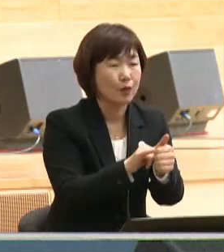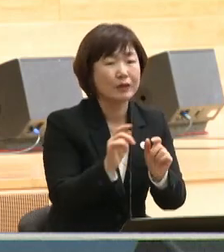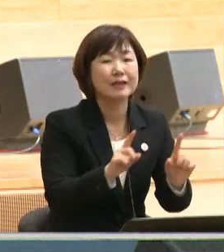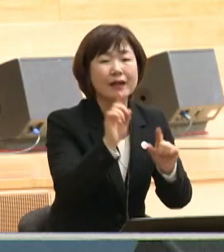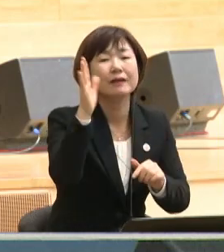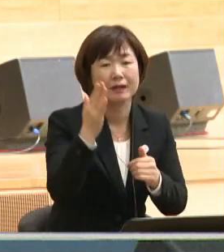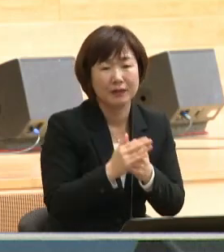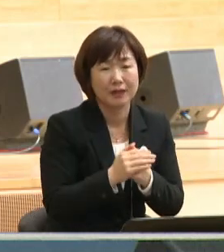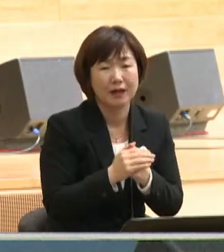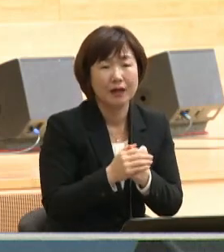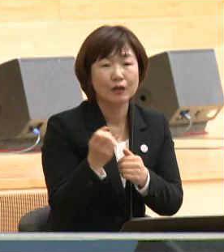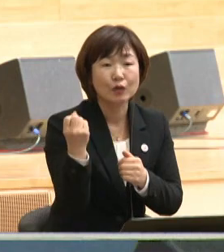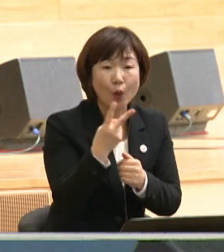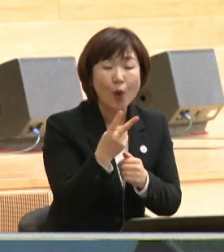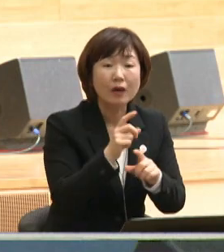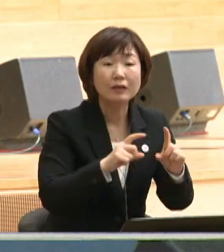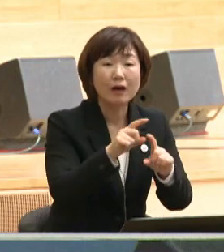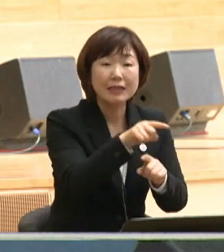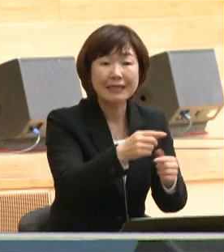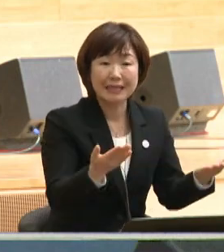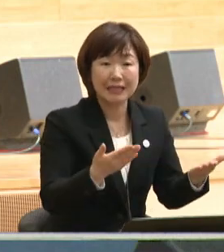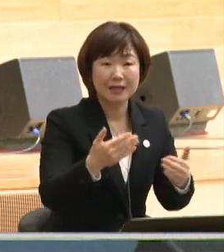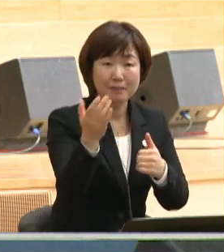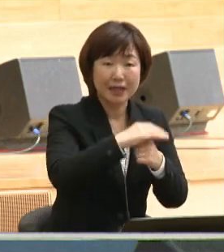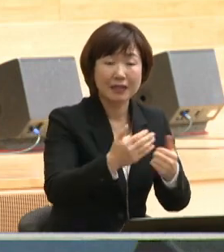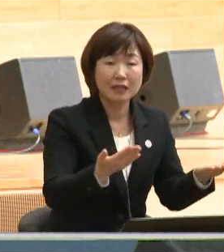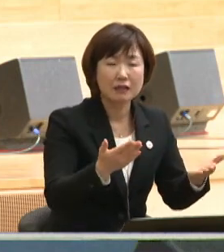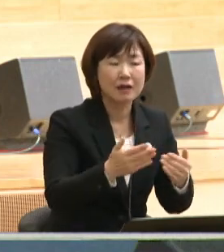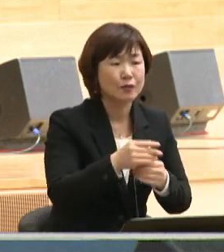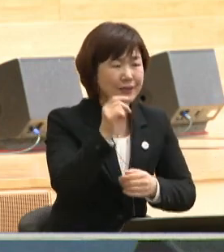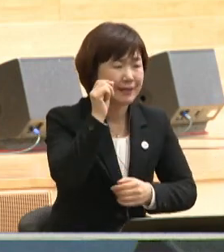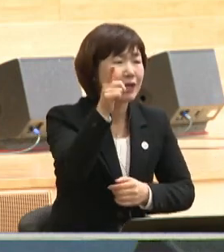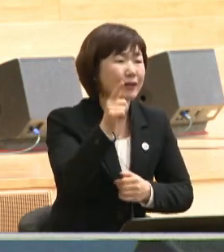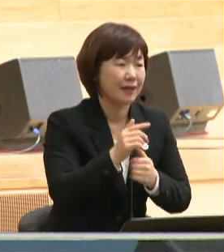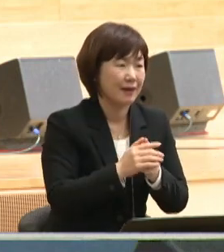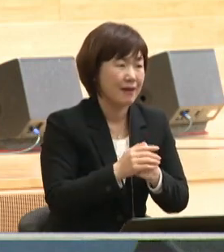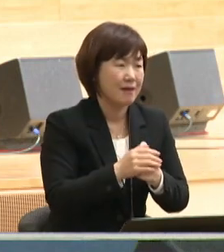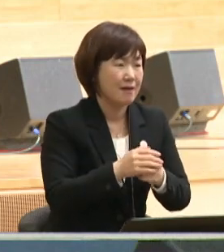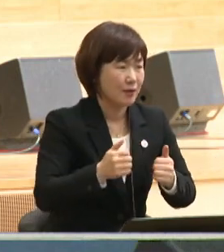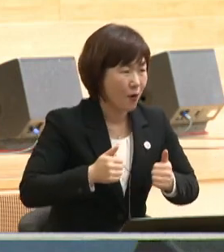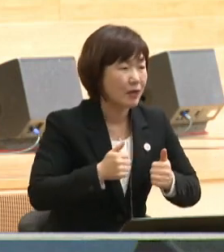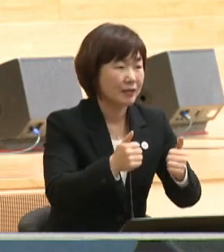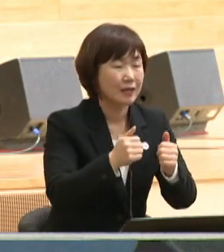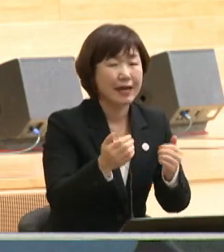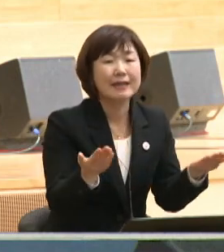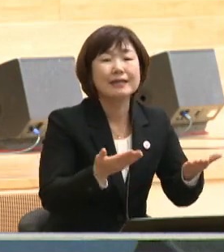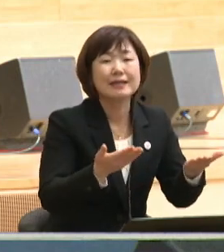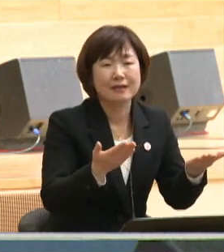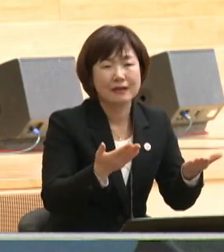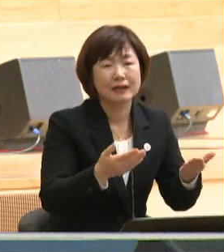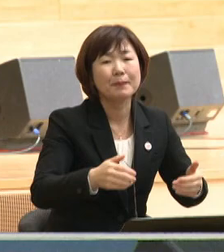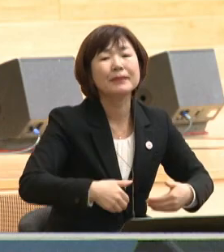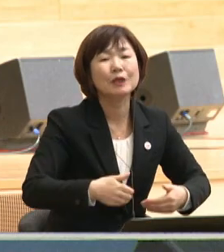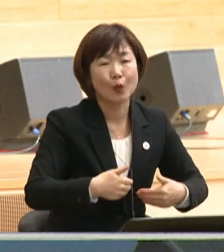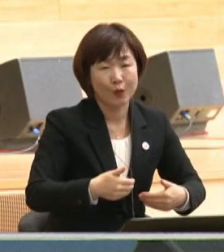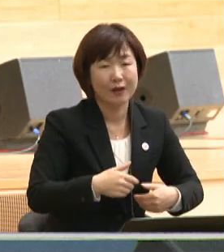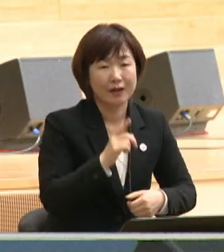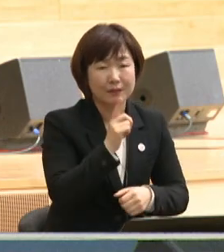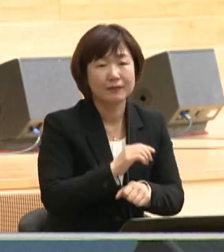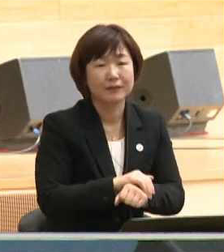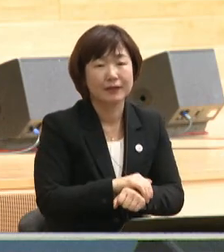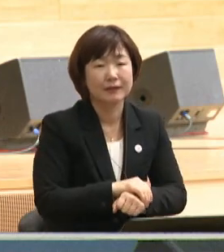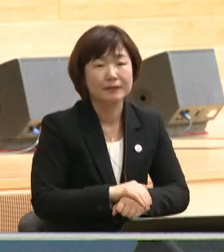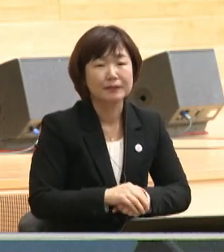그리고 알 수만 있다면 우리는 그 일들을 정말로 탁월하게 성실하게 수행하면서 살아가야 하는 것이죠